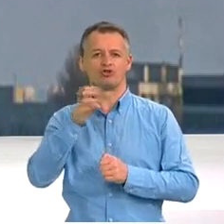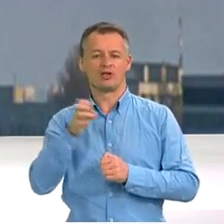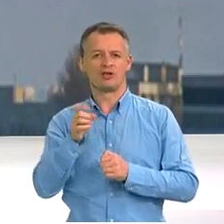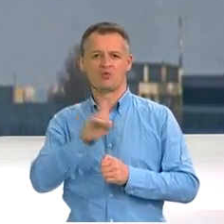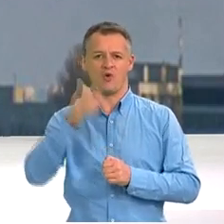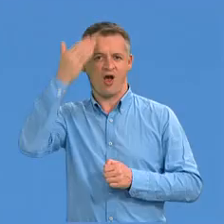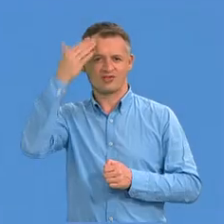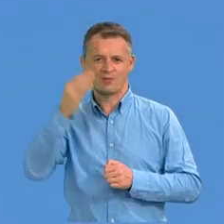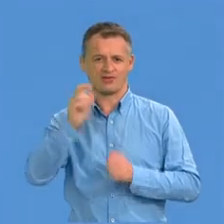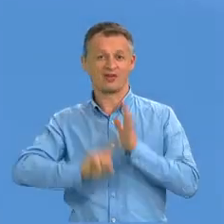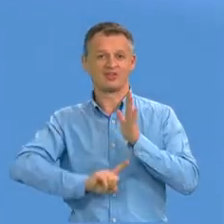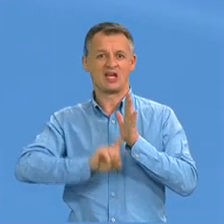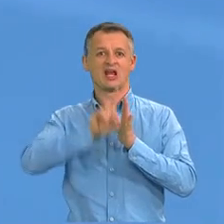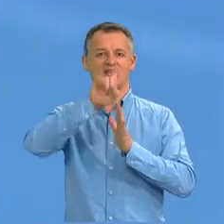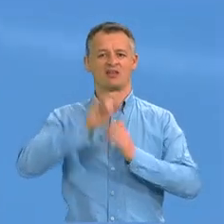rachete.